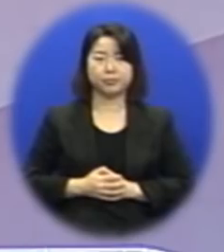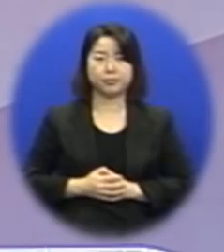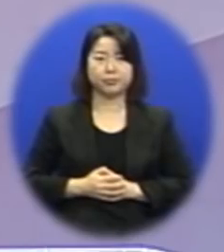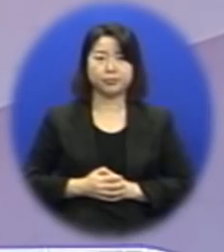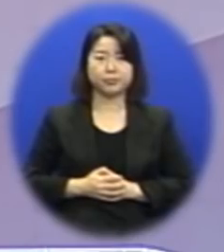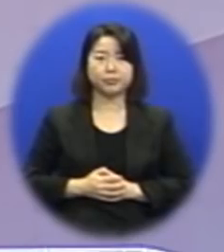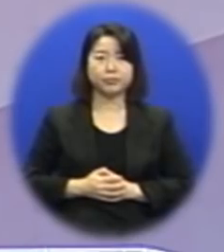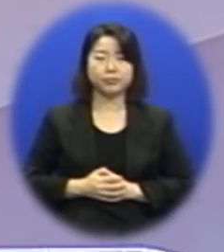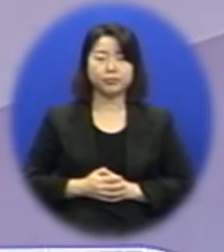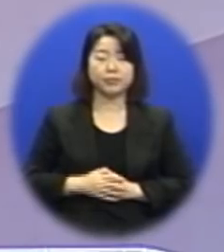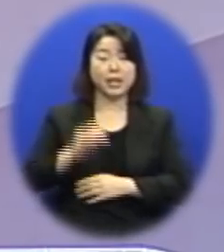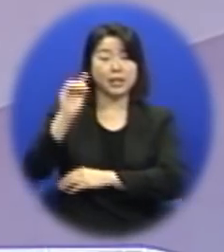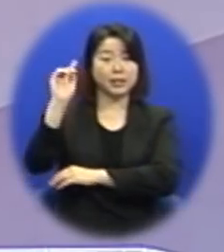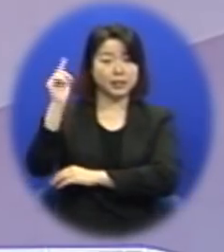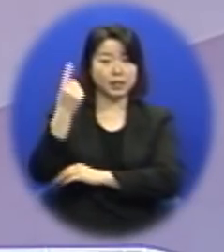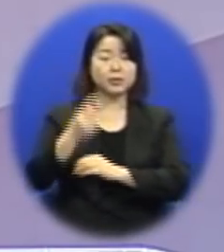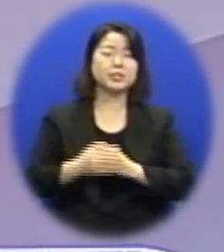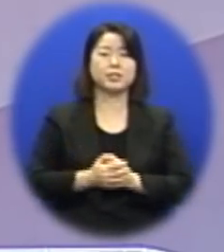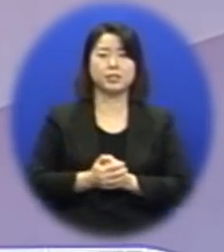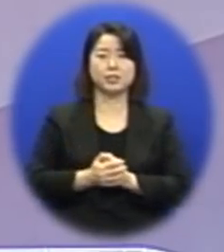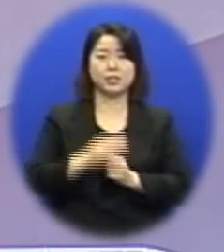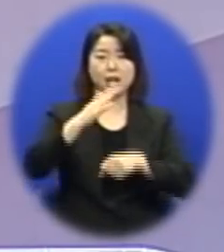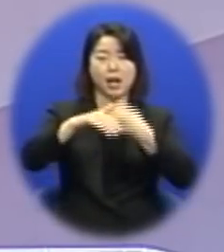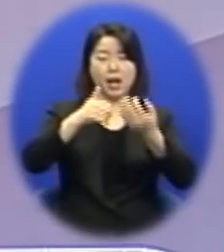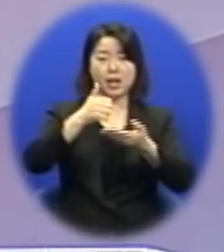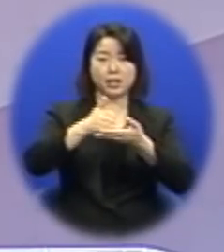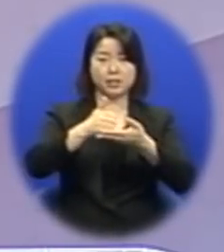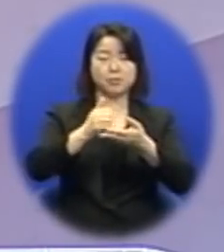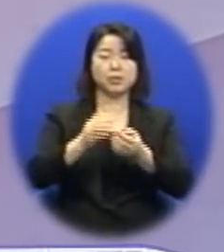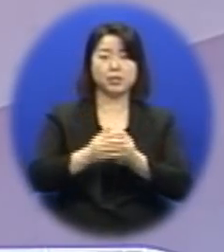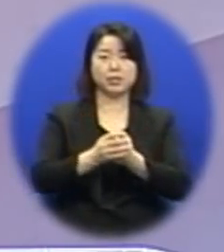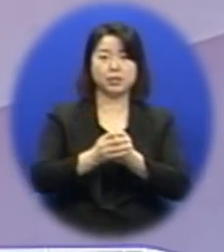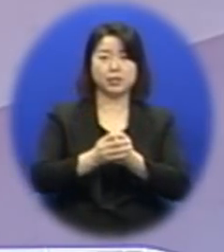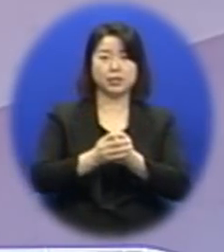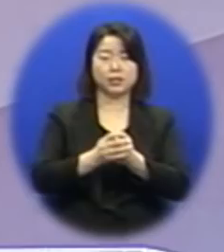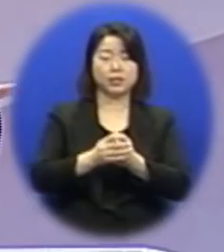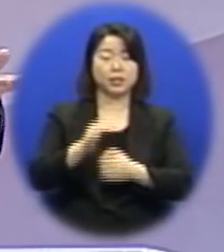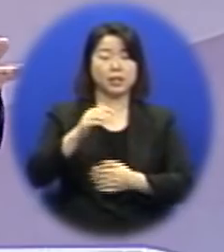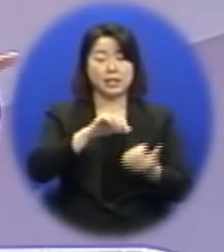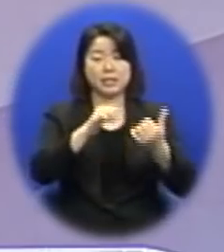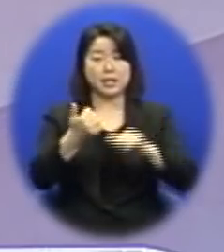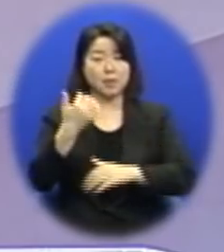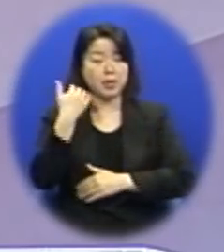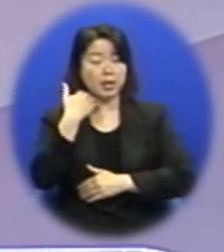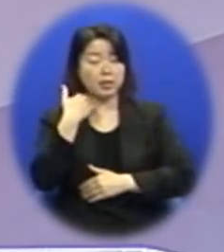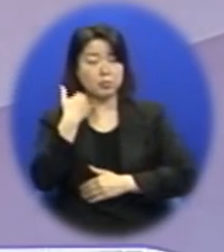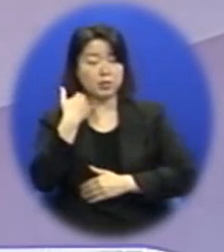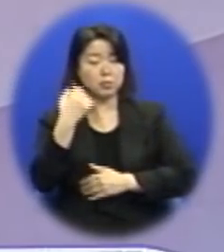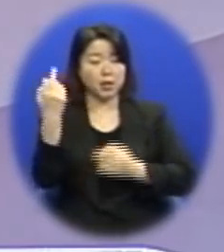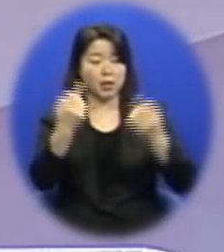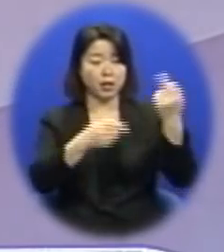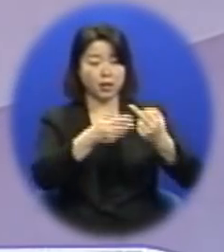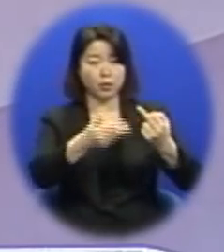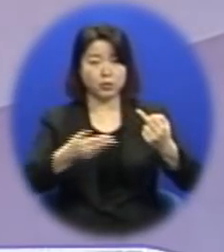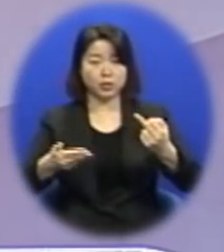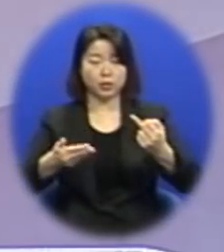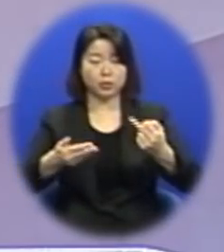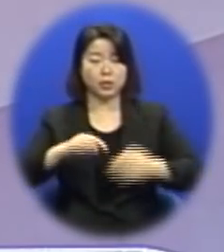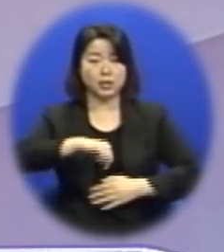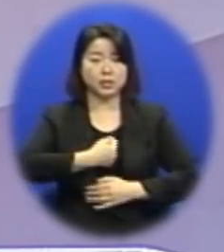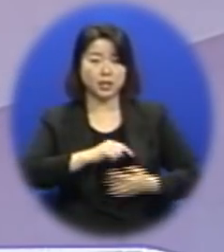거예요 다윗은 하나님이 사망의 음침한 골짜기로 자기를 이끌어 갈 때가 있다는